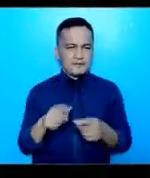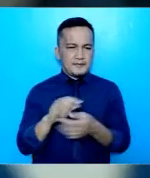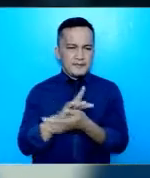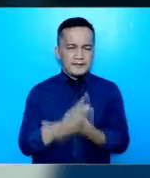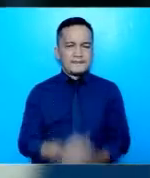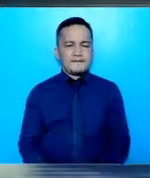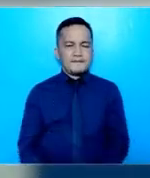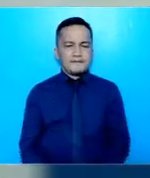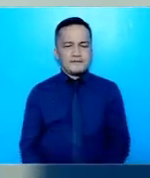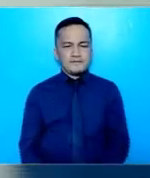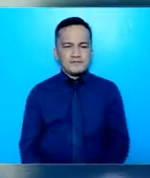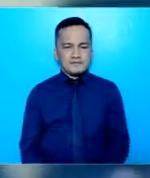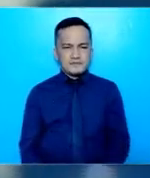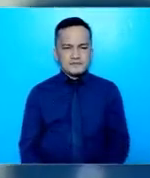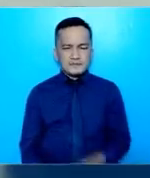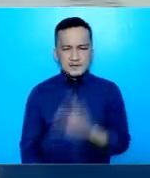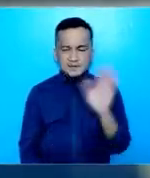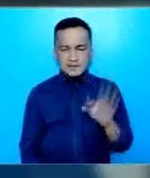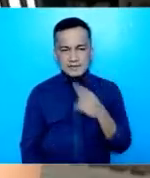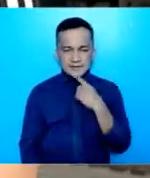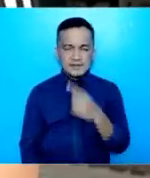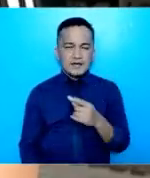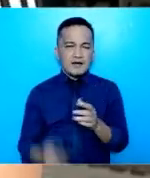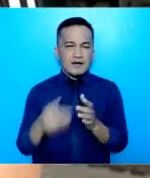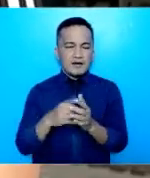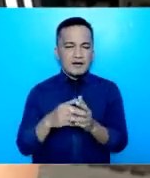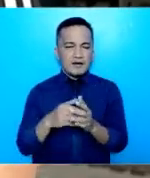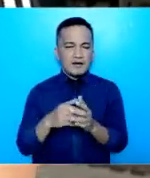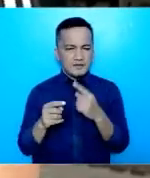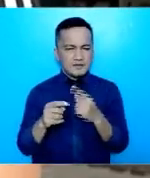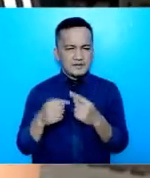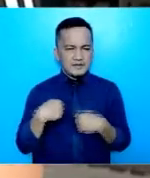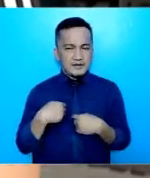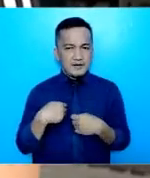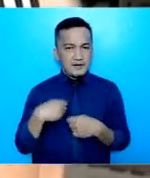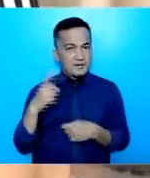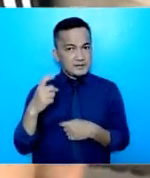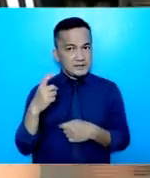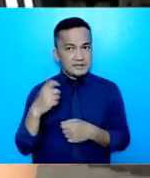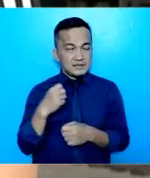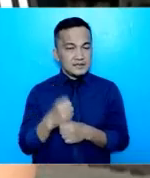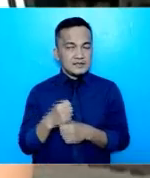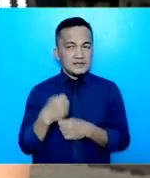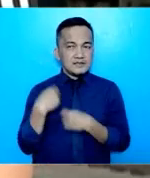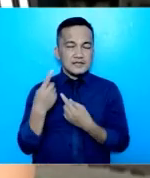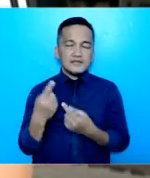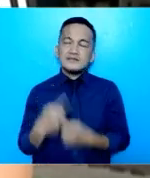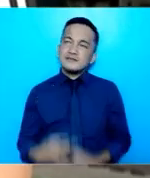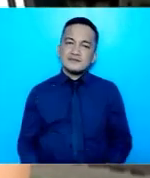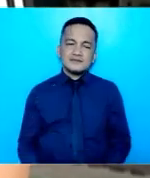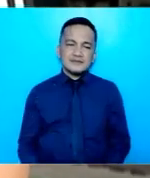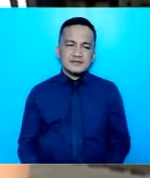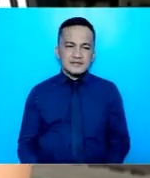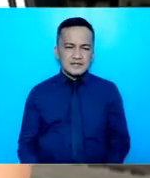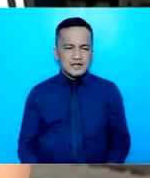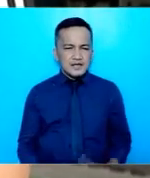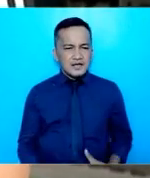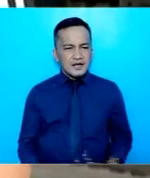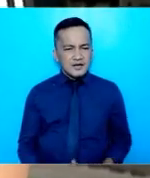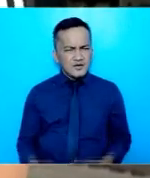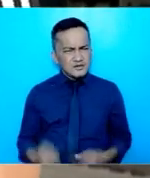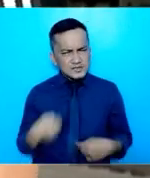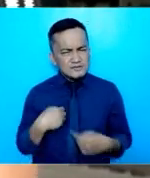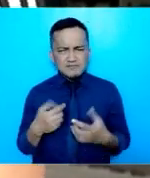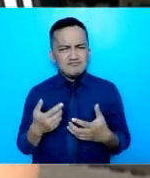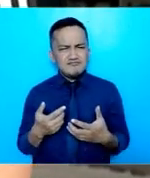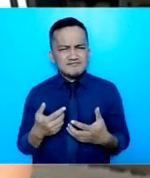I never made it to Team A because, again, like, I was a freshman at that time. And when the pandemic hit, I just wasn't, I